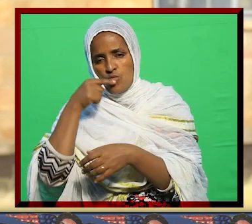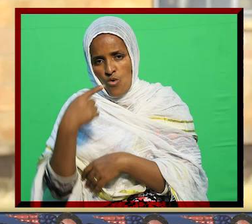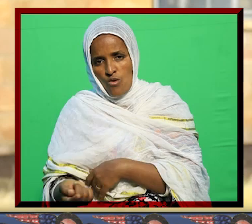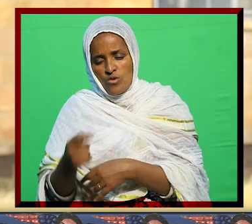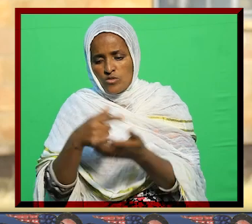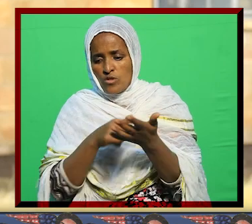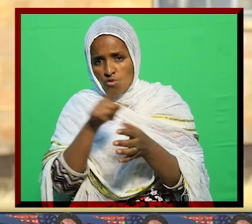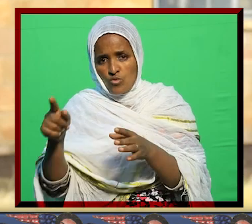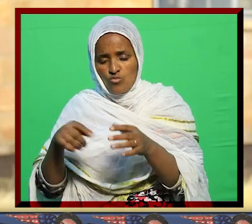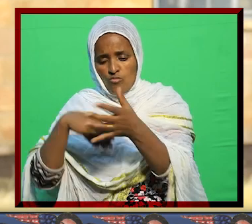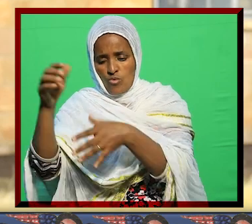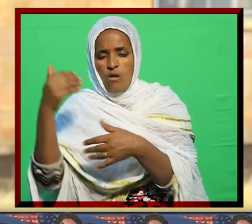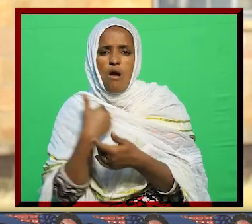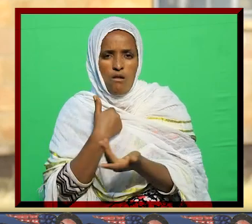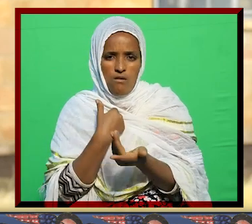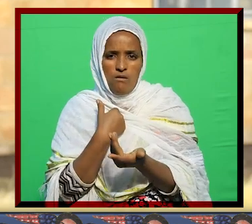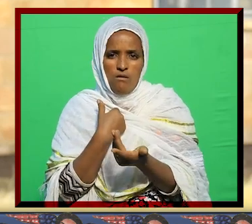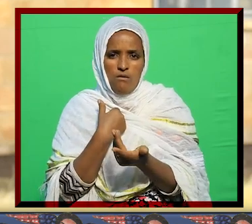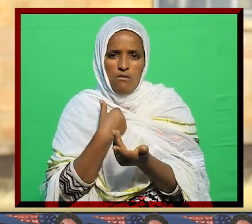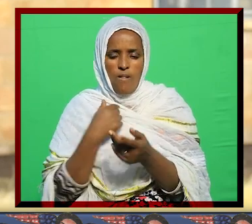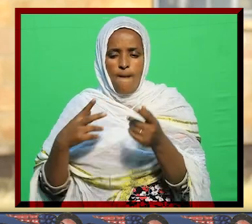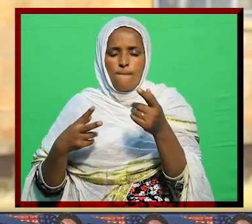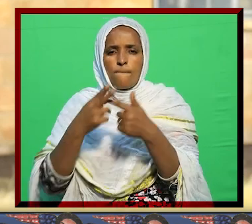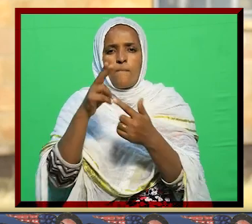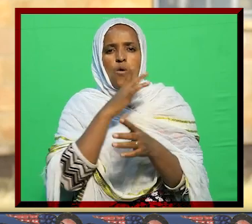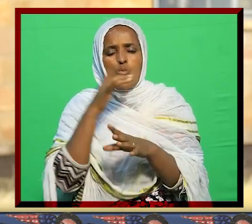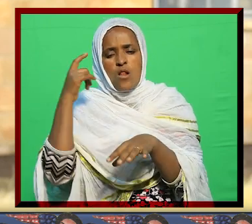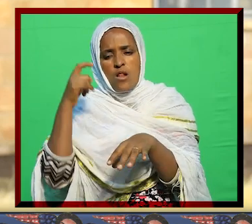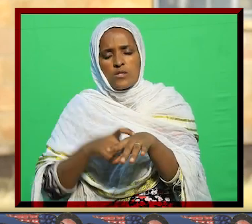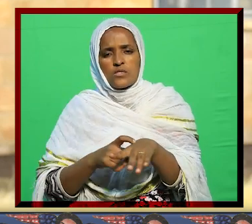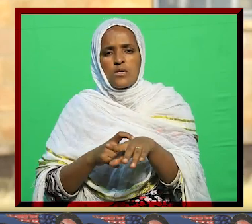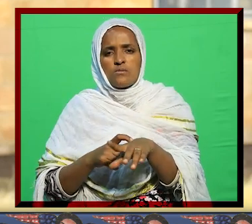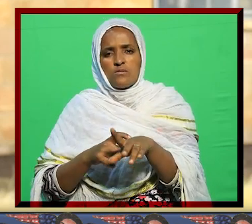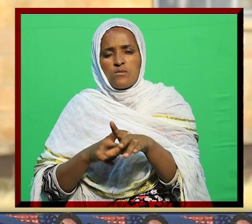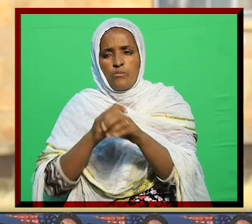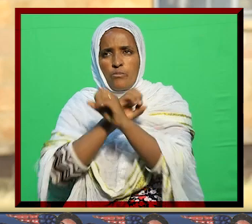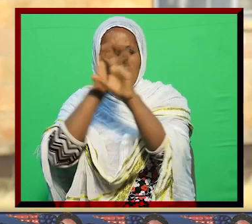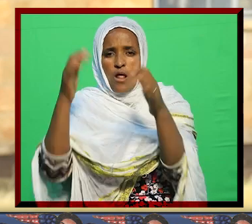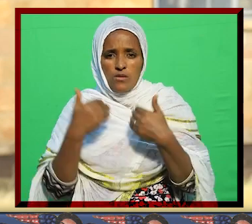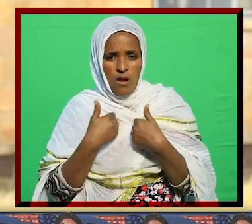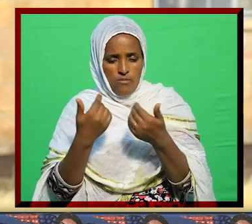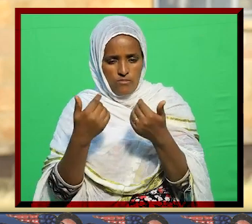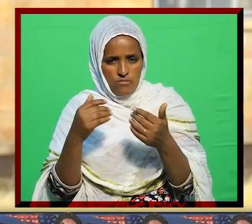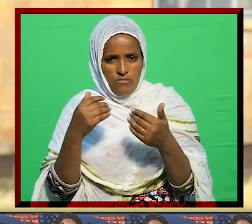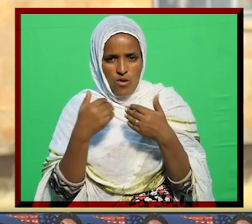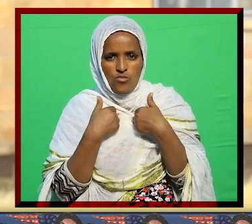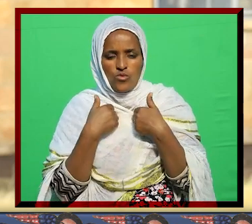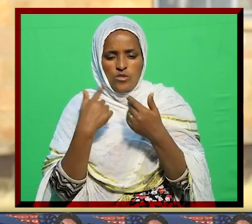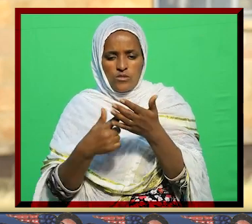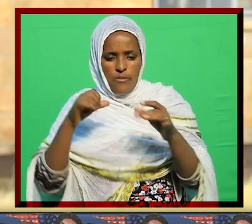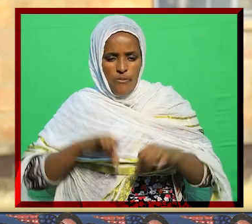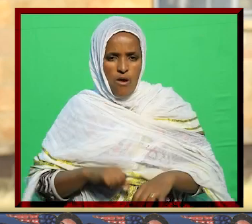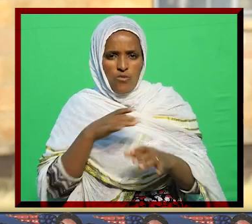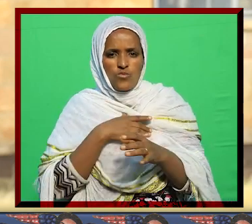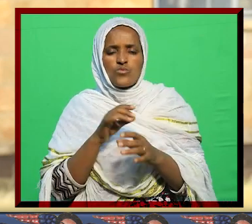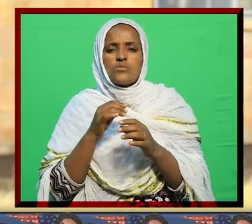እንደውም ስለነሱ ብሎ ይወጣላቸው አሉ። አይማይቋረጡ ሁሉ ጊዜ ፀሐይ ዓለም ይሆኑ አሉ። ብርሃናት ዓለም ይሆኑ አሉ። እነዚህ ሰዎች